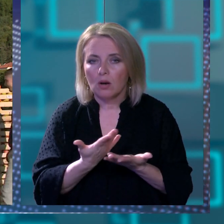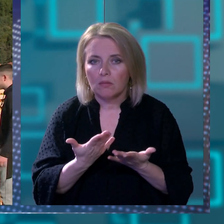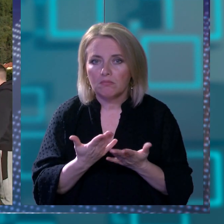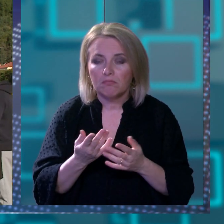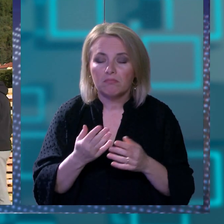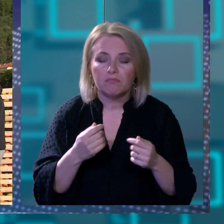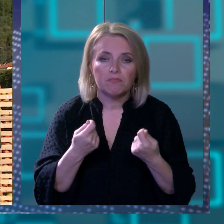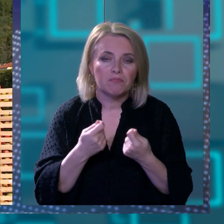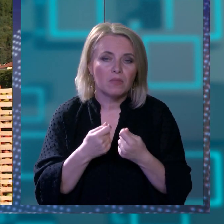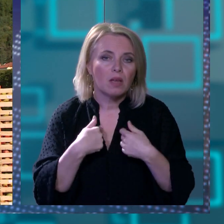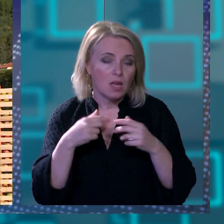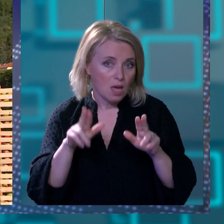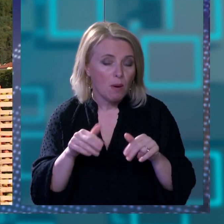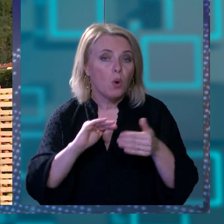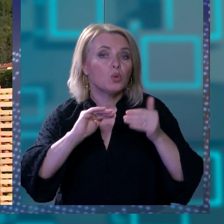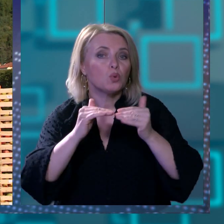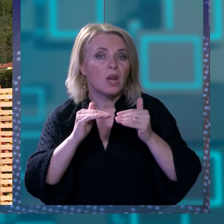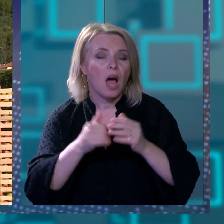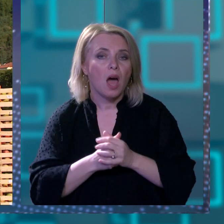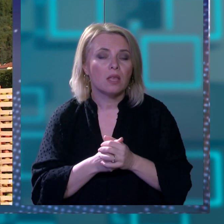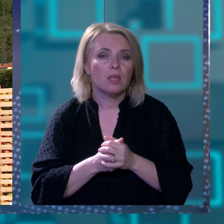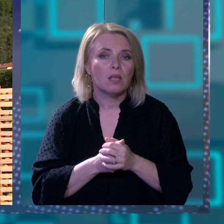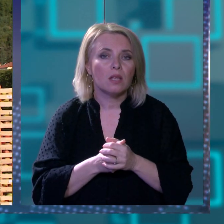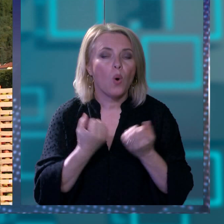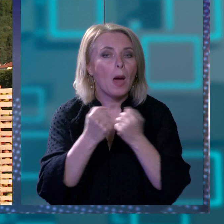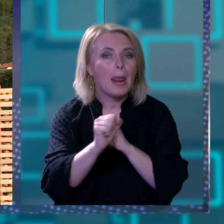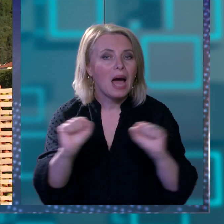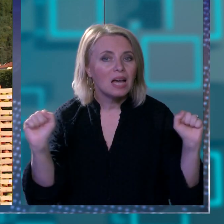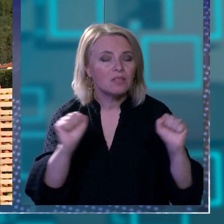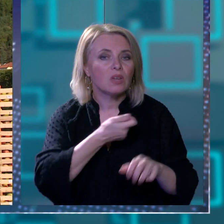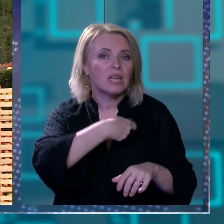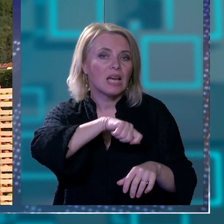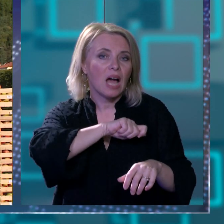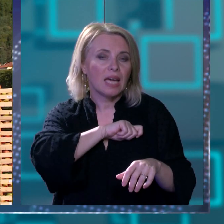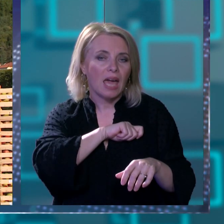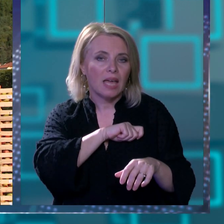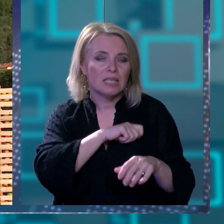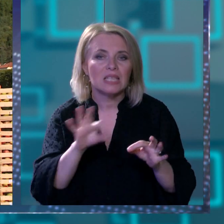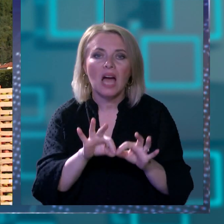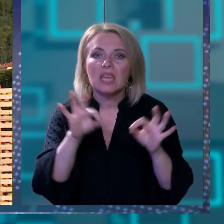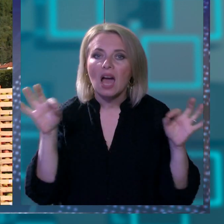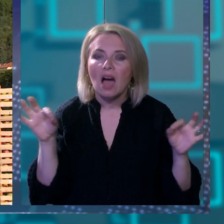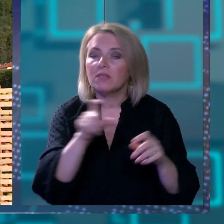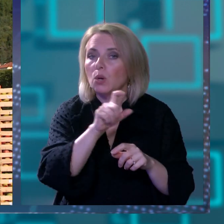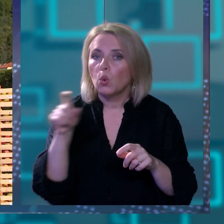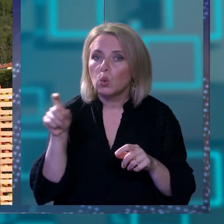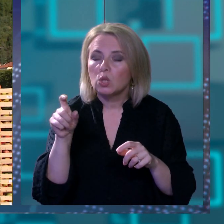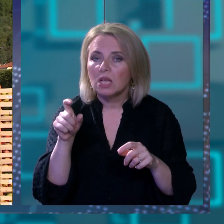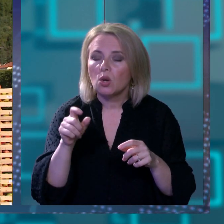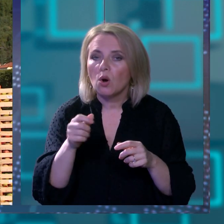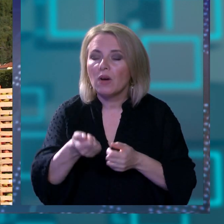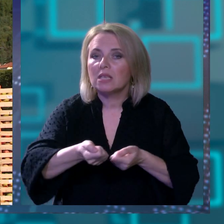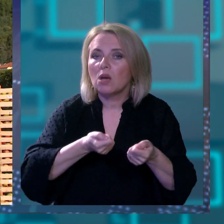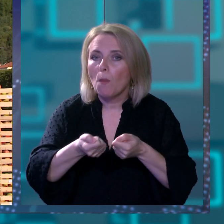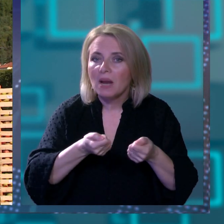za turizam. Imamo suradnju razvojnih agencija, javnih ustanova za